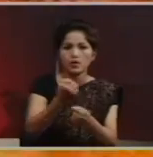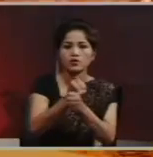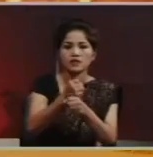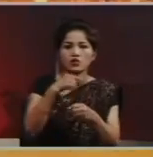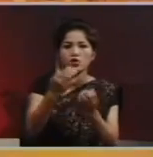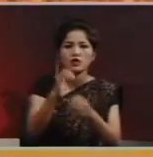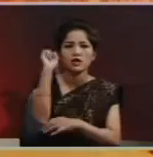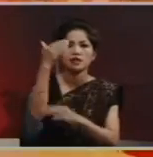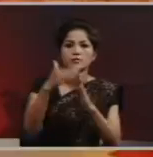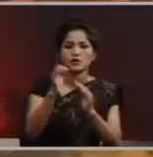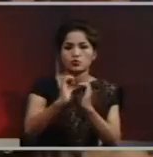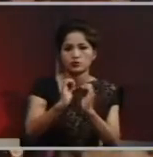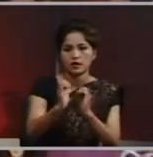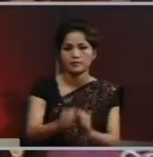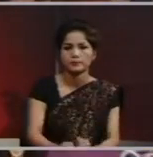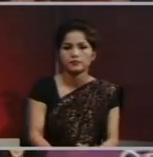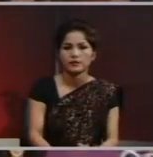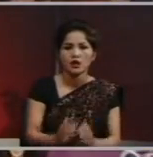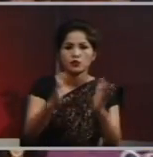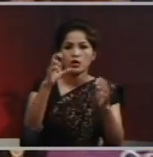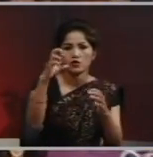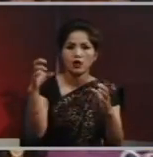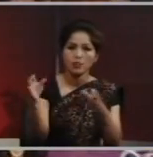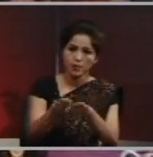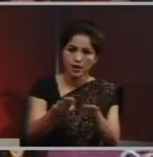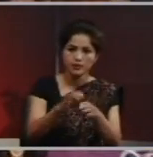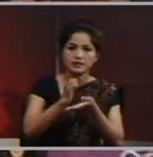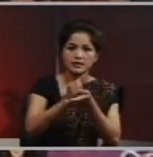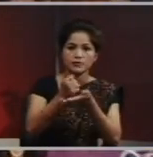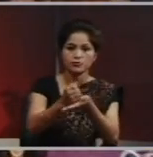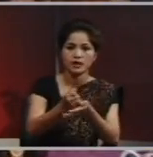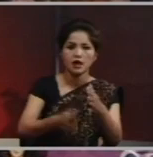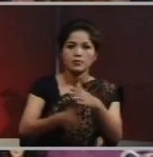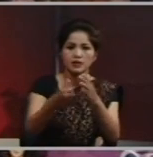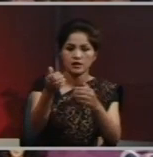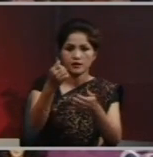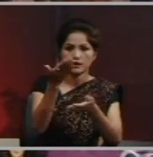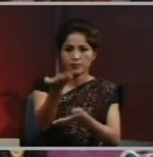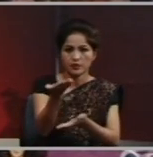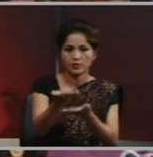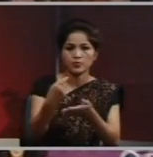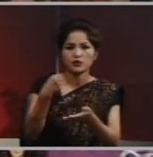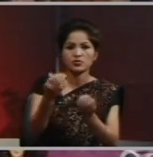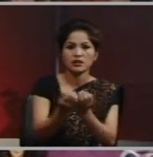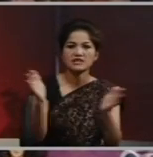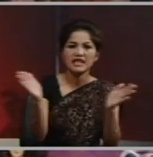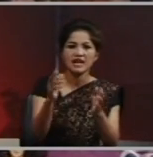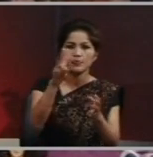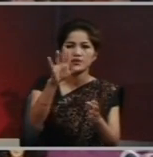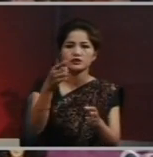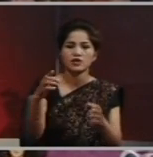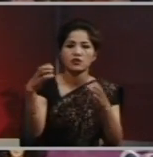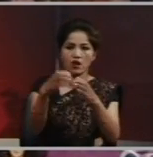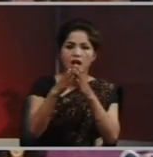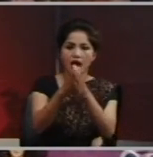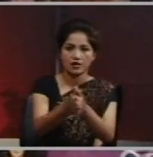नलिन राष्ट्र ब्याङ्कको सुझाव। खुला दल बराबरकै सेवा सुविधा दिन प्रधानमन्त्रीलाई संसदमा प्रतिनिधित्व गर्ने साना 25